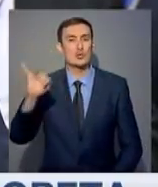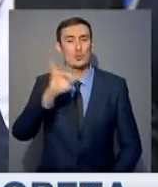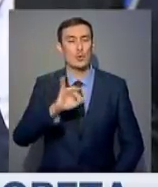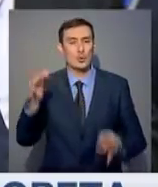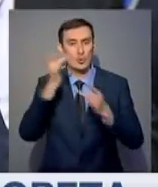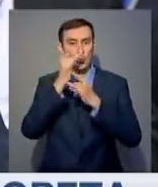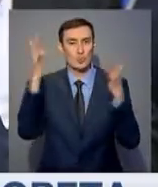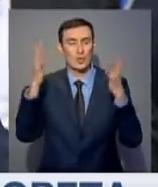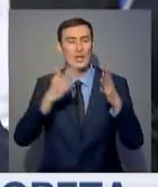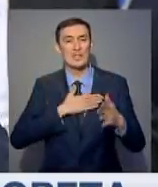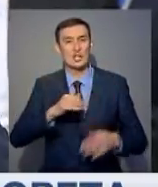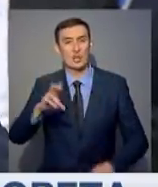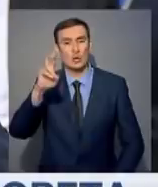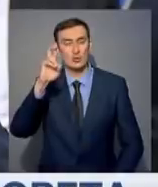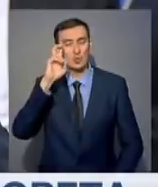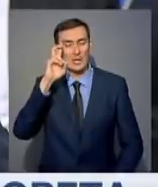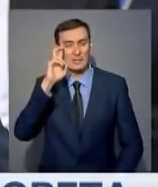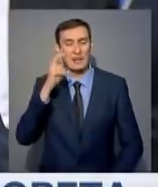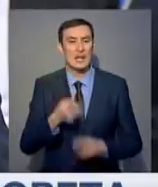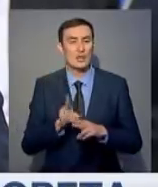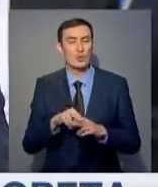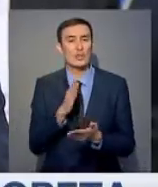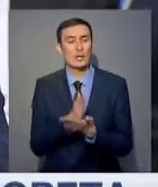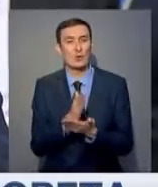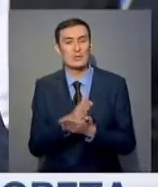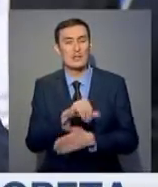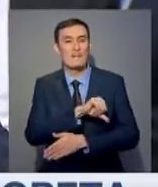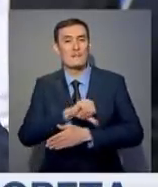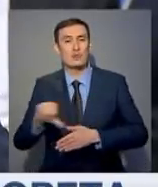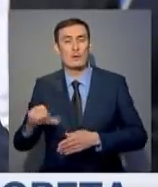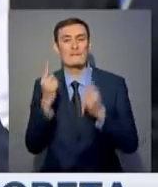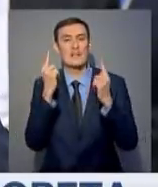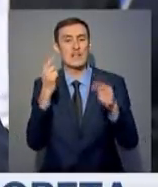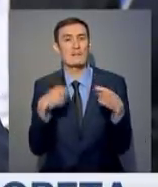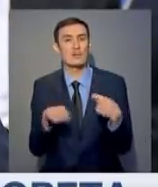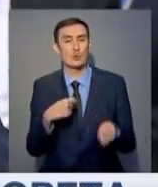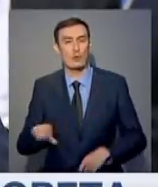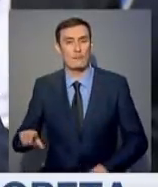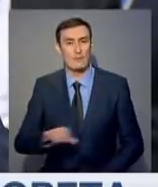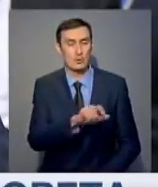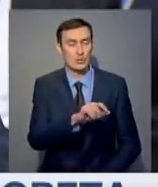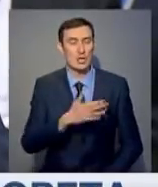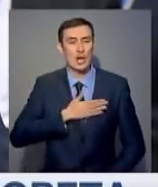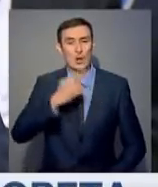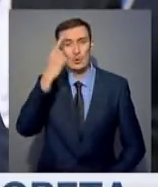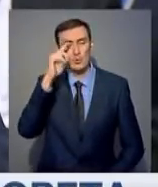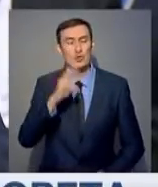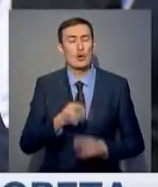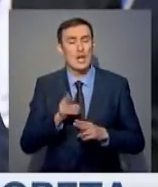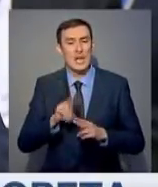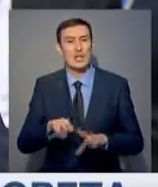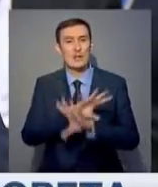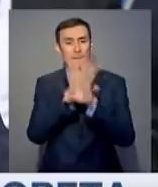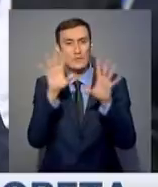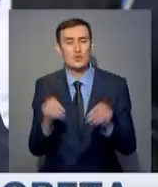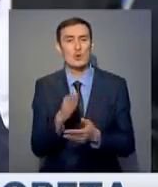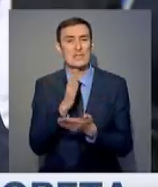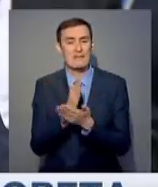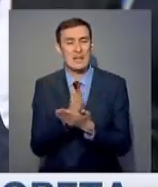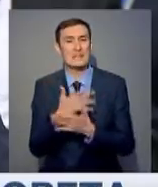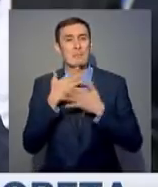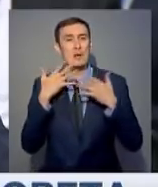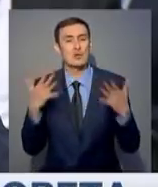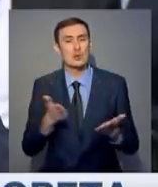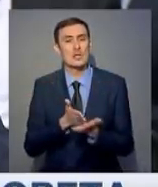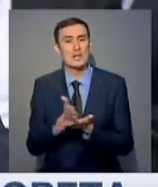культуре наших стран расположены вдоль великого шёлкового пути считаю что все это является большой заслугой